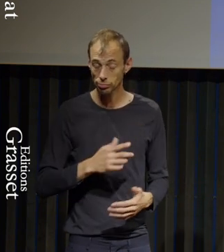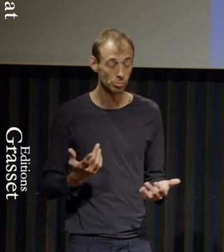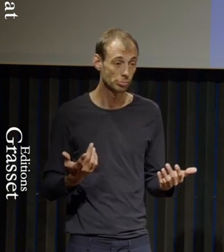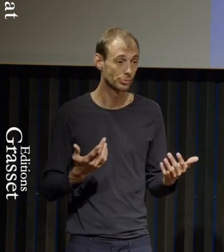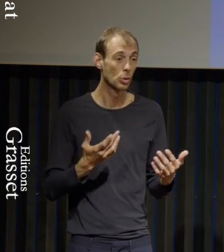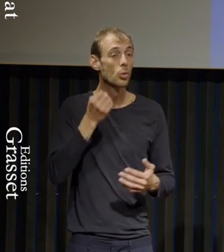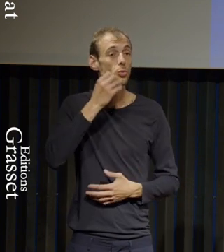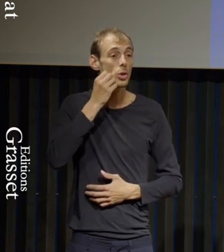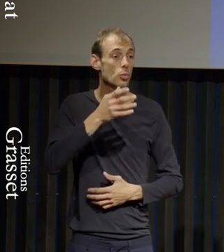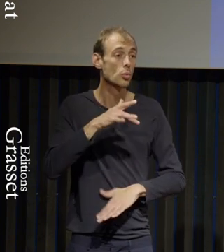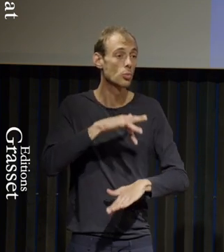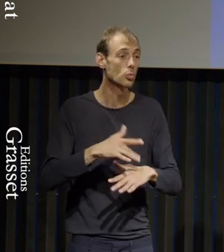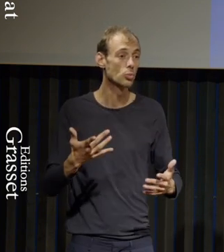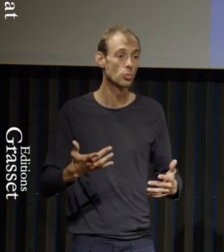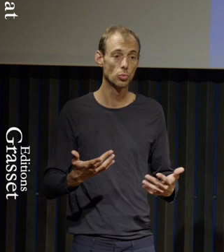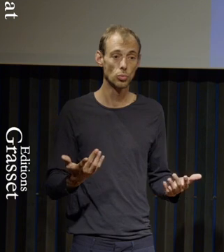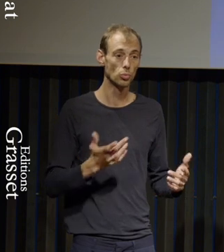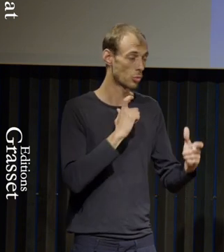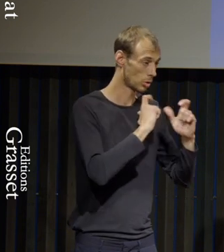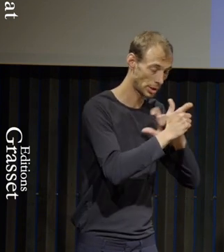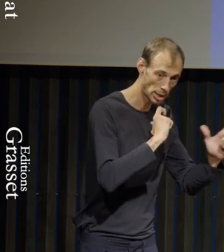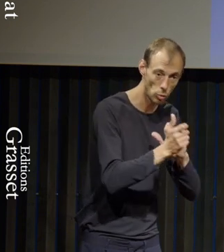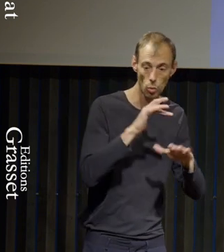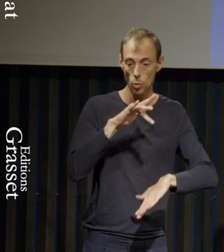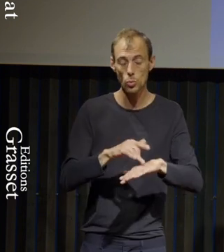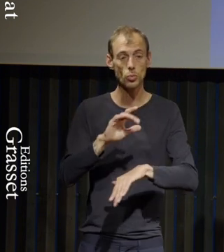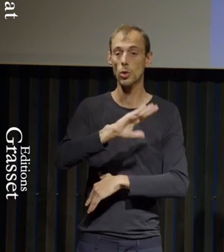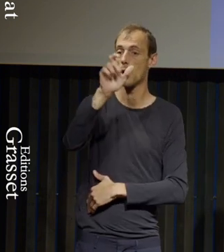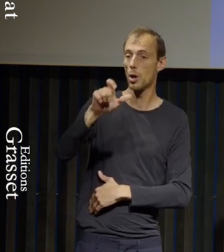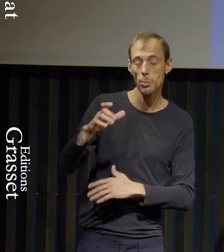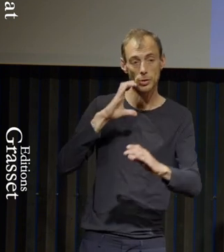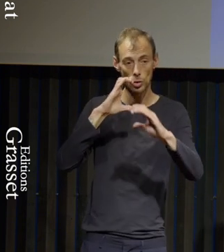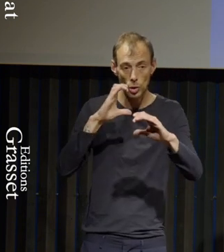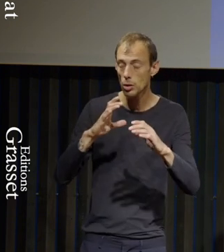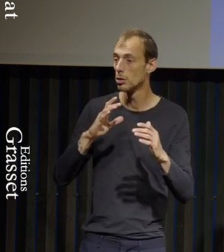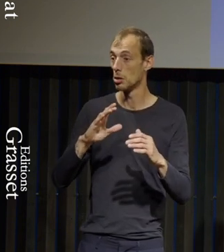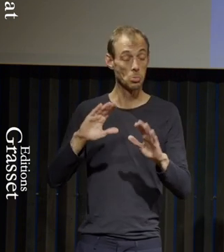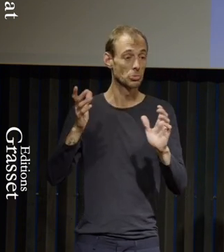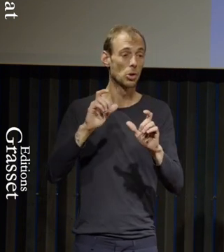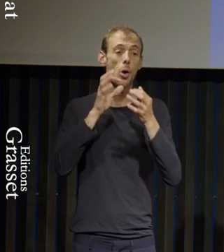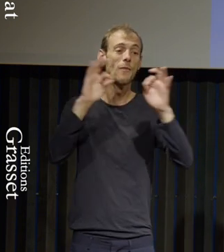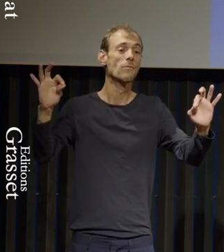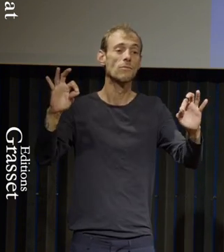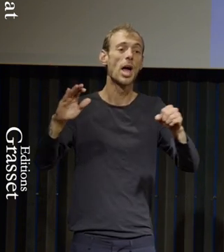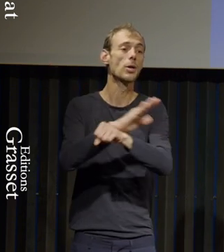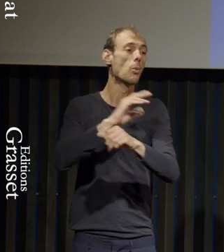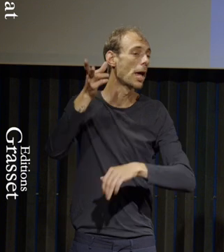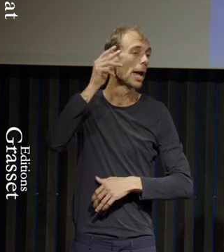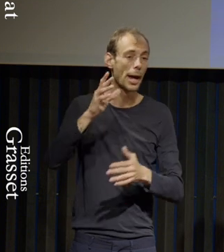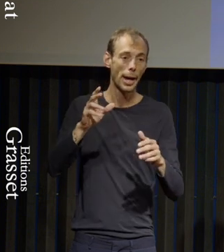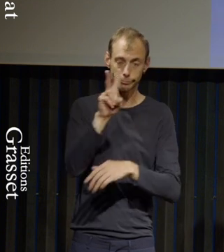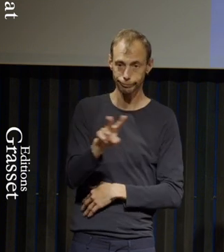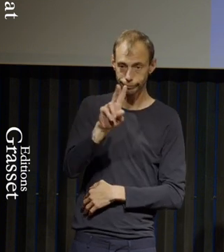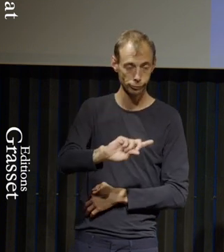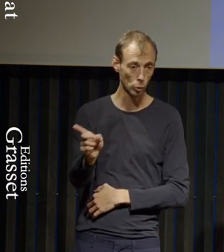inventer, coordonner, échanger avec nos semblables, les comprendre sans même entendre tous les mots qu'ils prononcent, c'est-à-dire être capable de